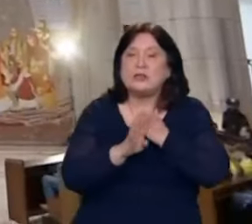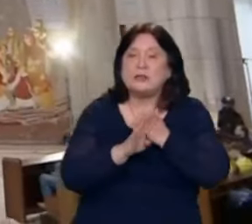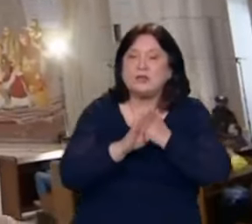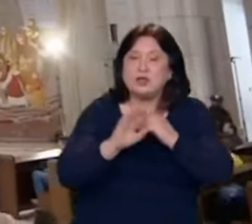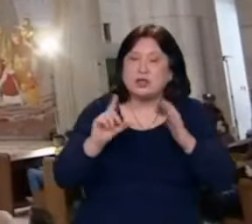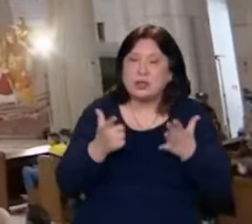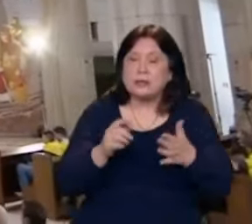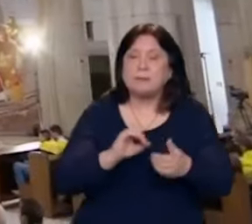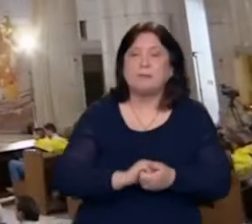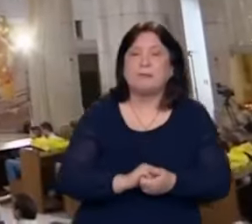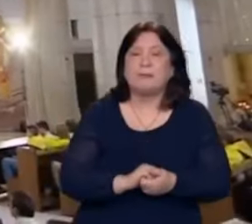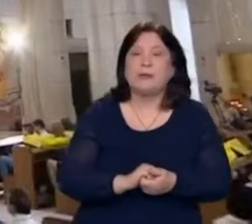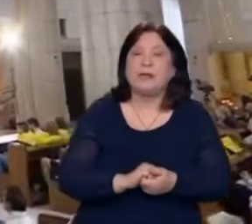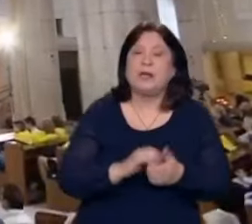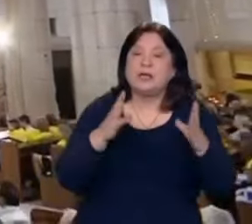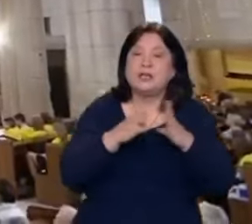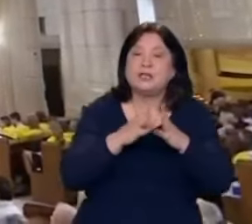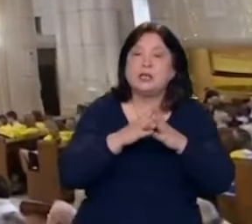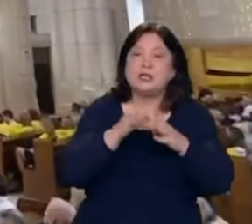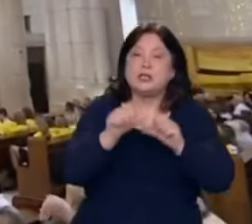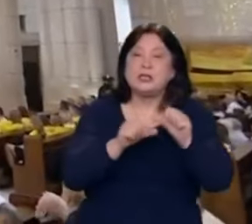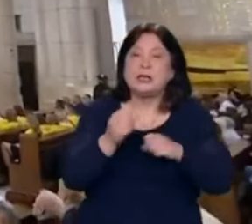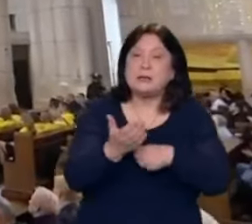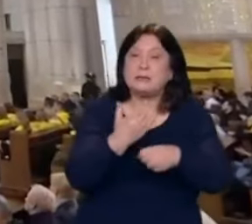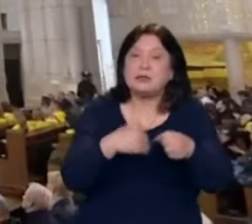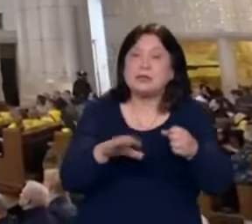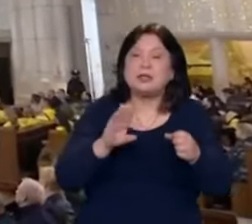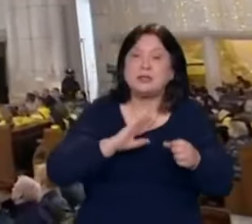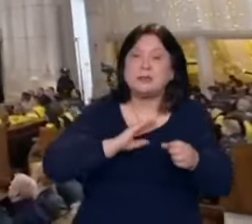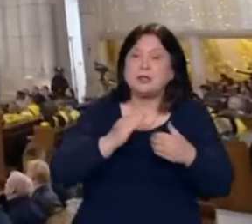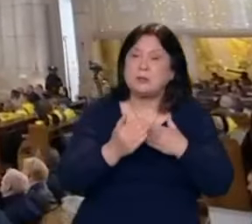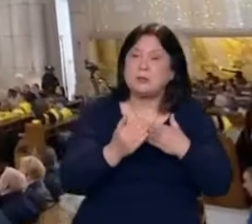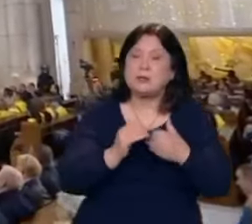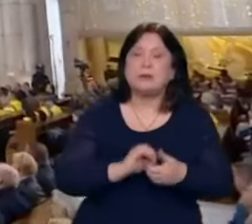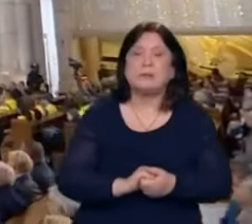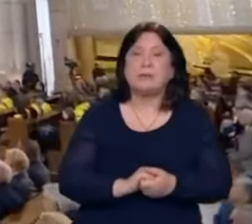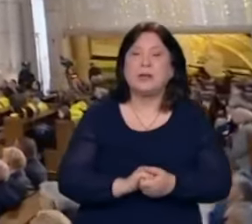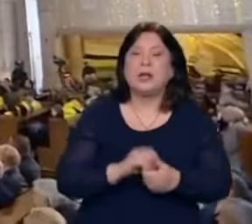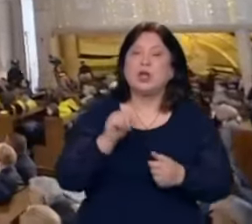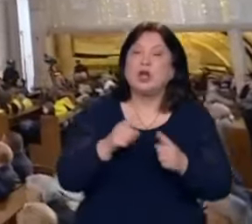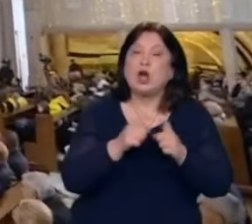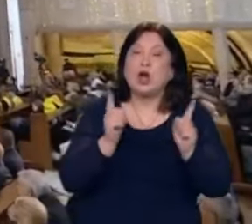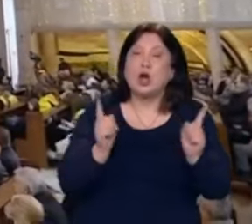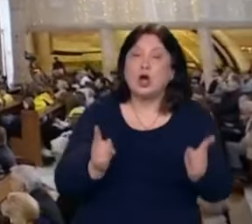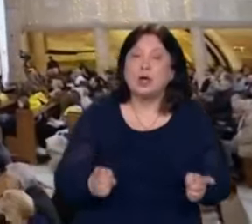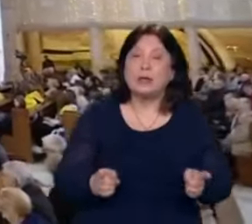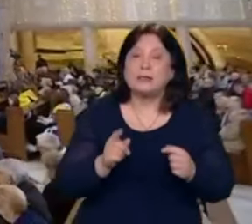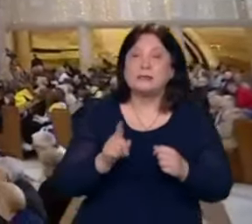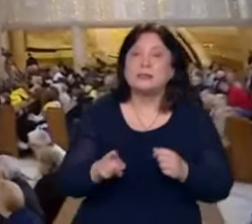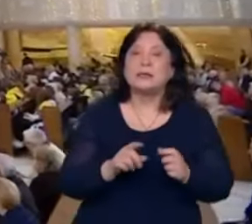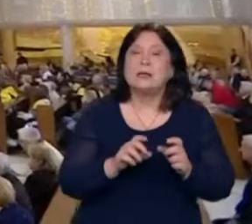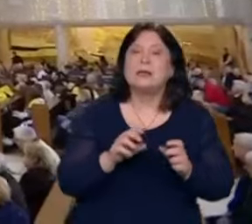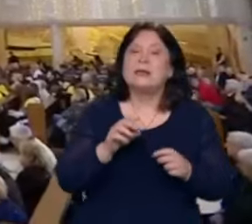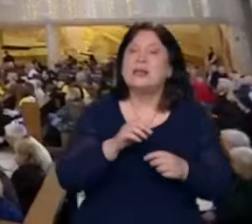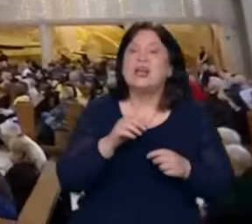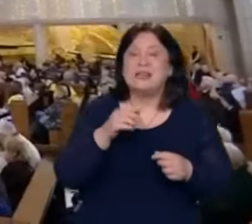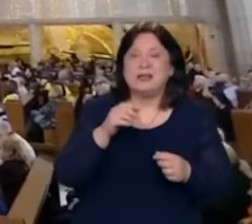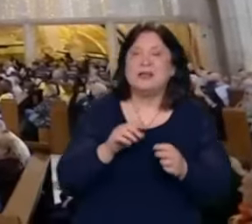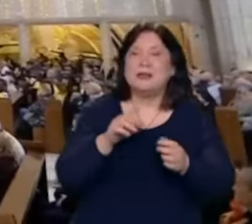1997 niemal 10 lat Przed swoją śmiercią to okres w którym zaczyna